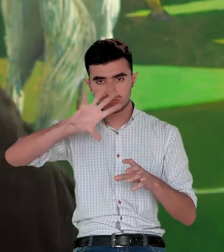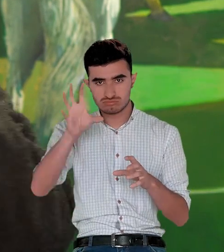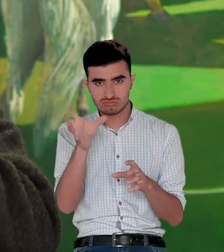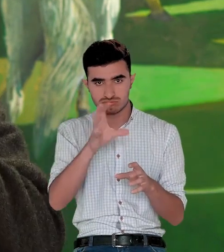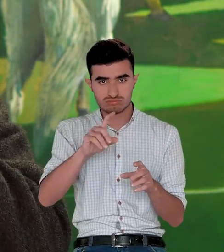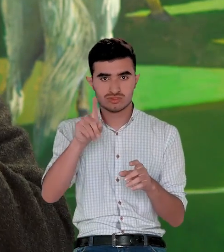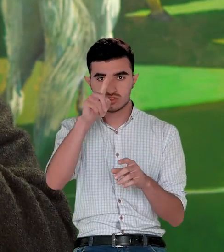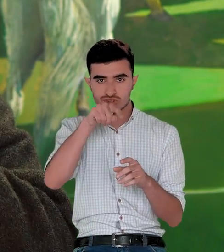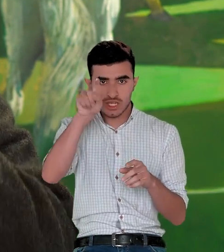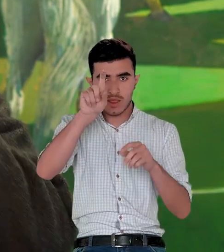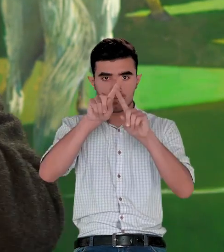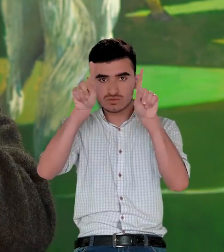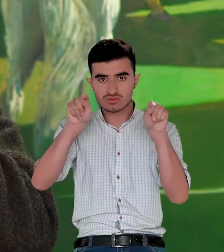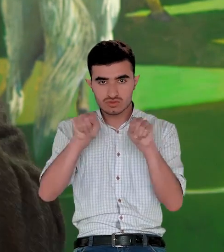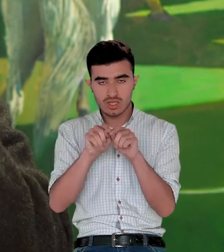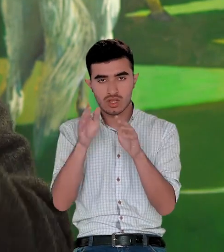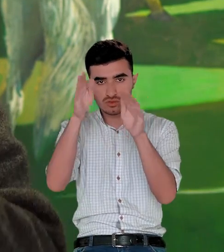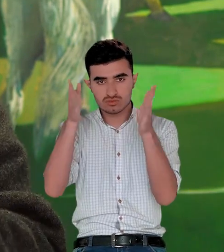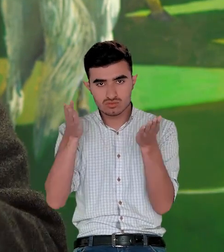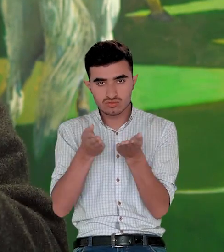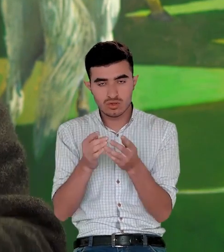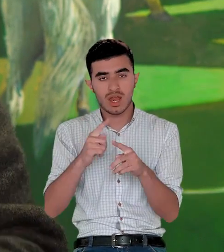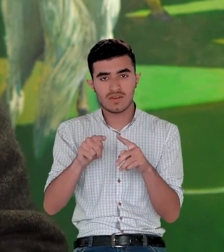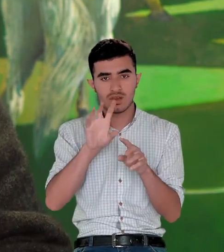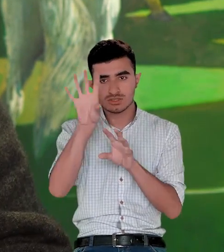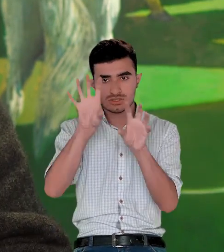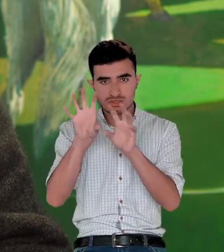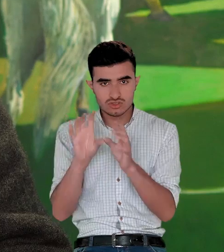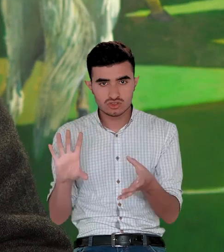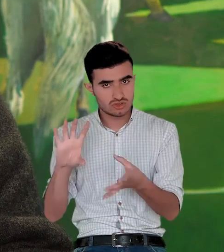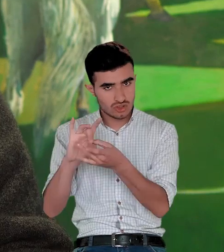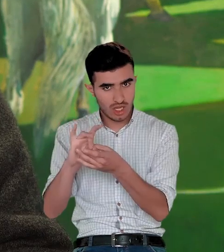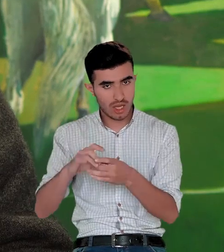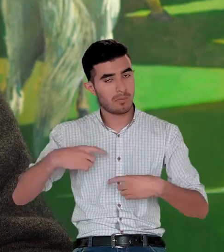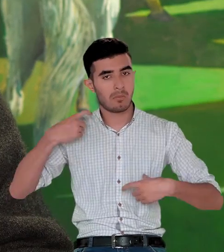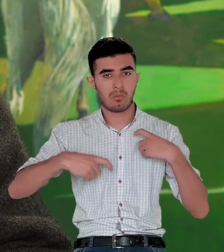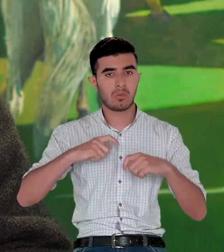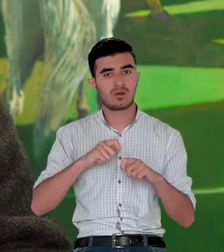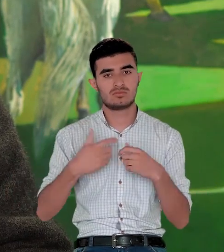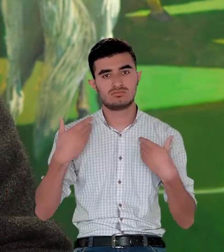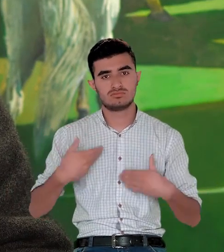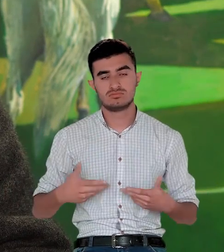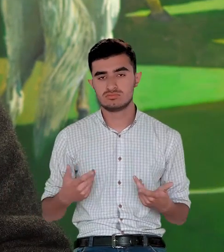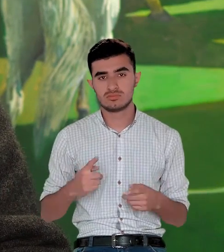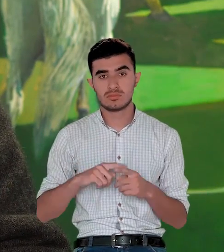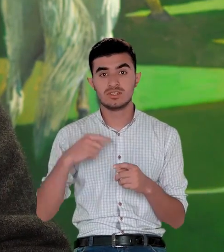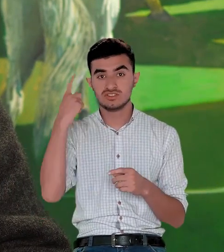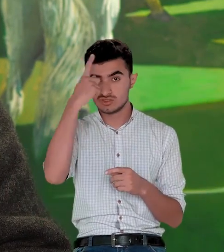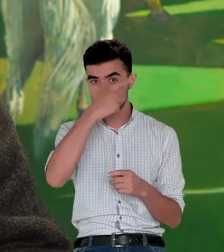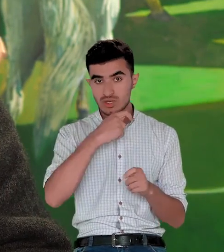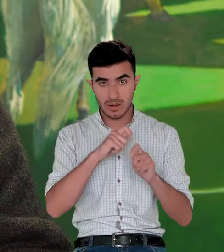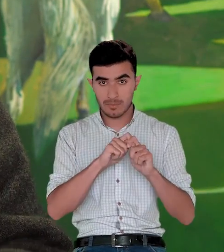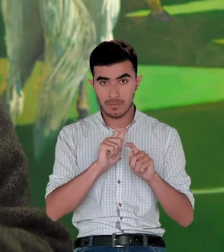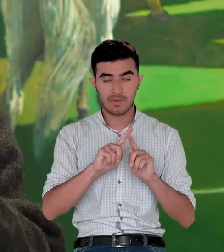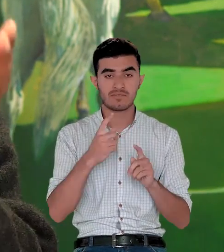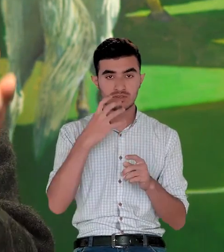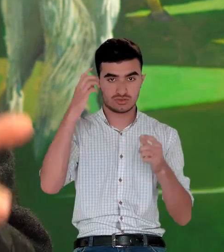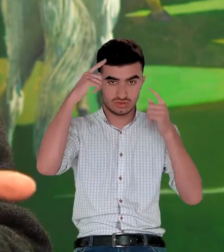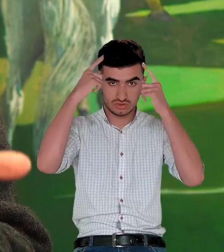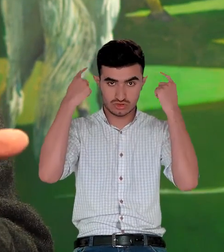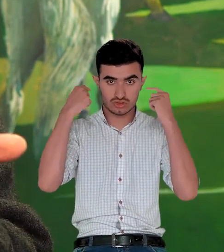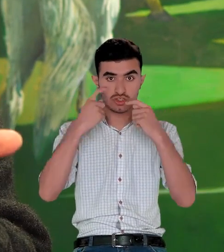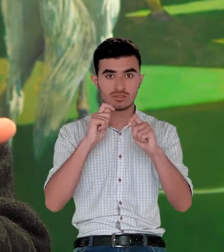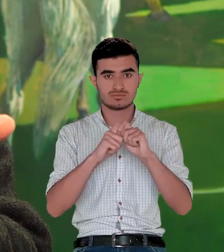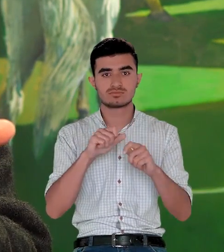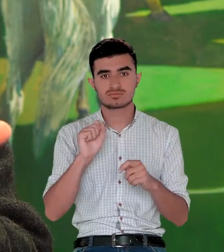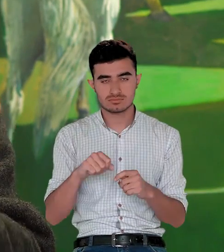طرح پورا ہمارا جسم جو ہے وہ جیومیٹریکل والیوم سے بنا ہوا ہے, جیومیٹریکل شیپ سے ان کو جوڑتے جائیں